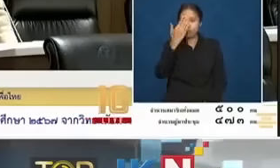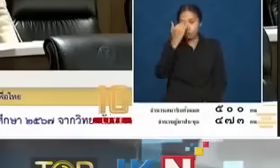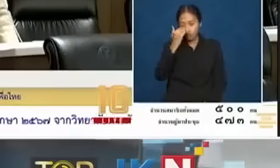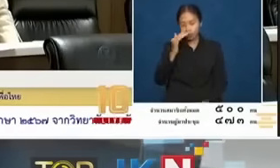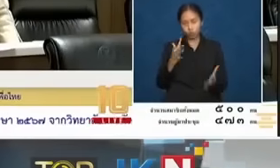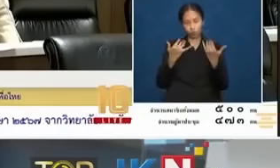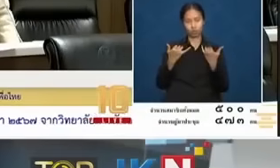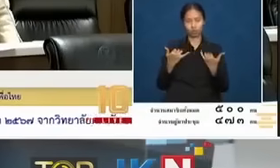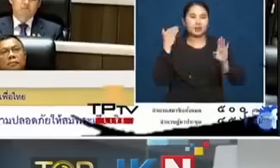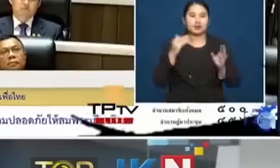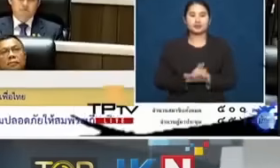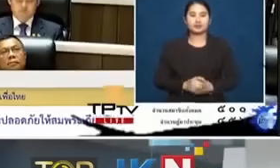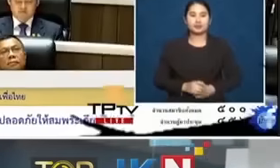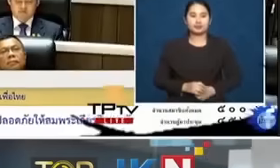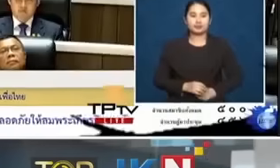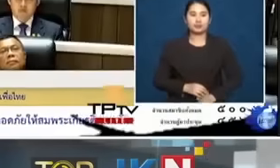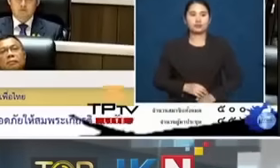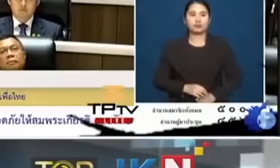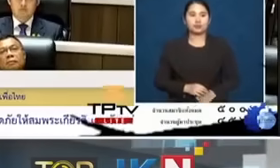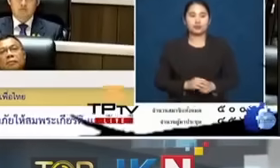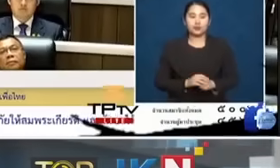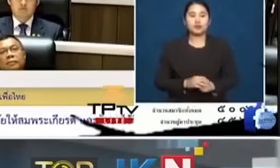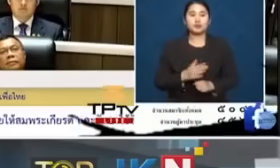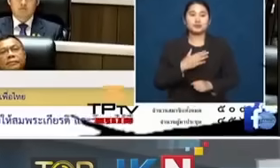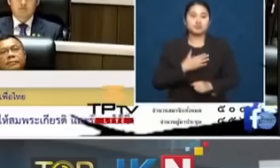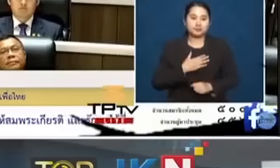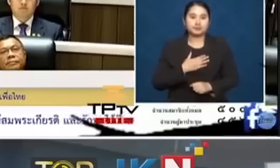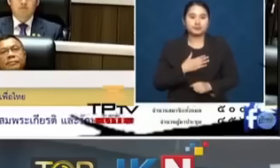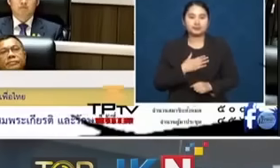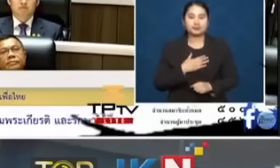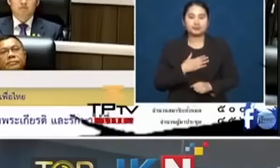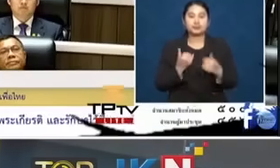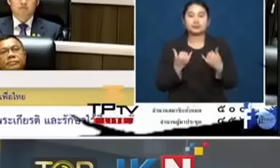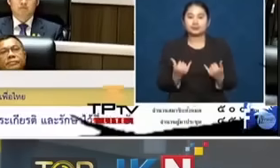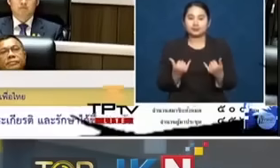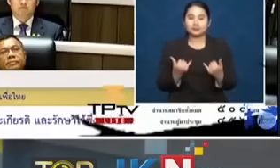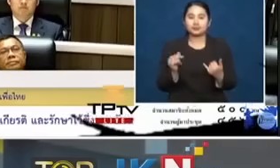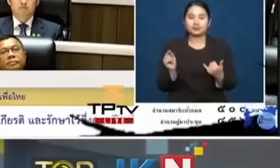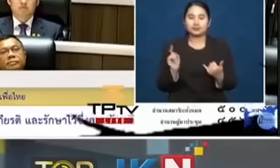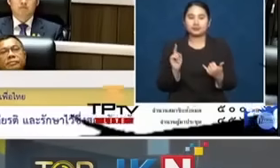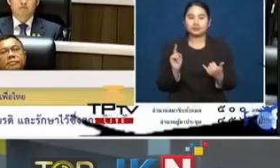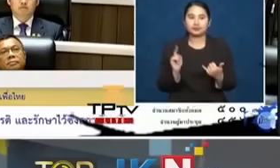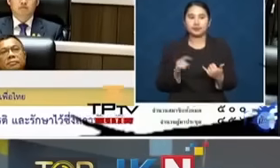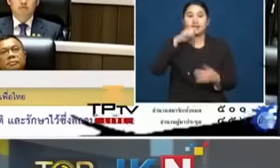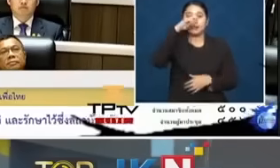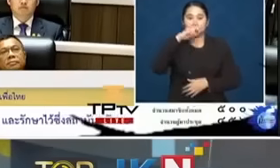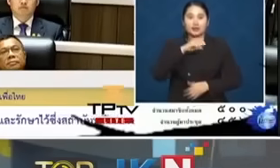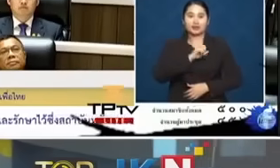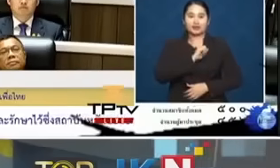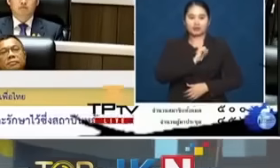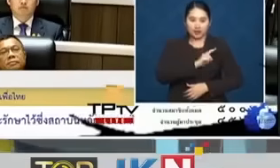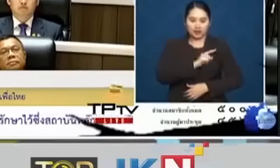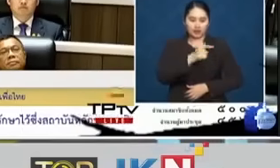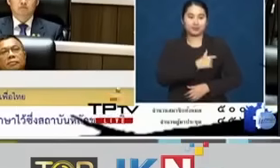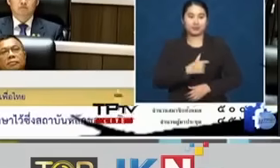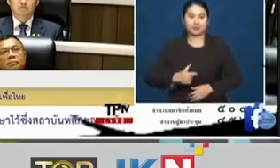ตพิมพนิษฐ์สสกาฬสินธุ์พรรคเพื่อไทยฮะพูดถึงขนาดไม่ยอมให้ไอ้พวกหนักแผ่นดินเนี่ย